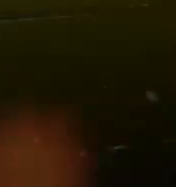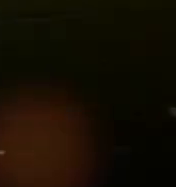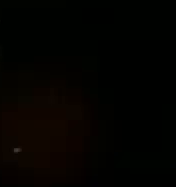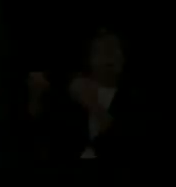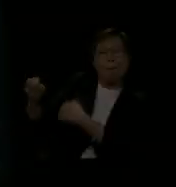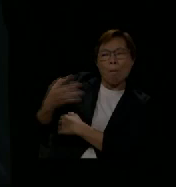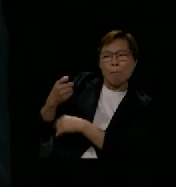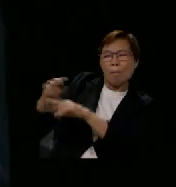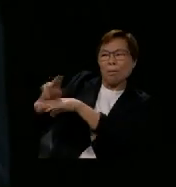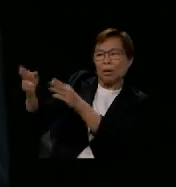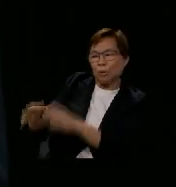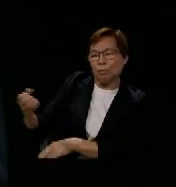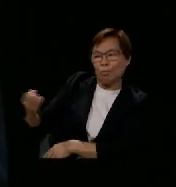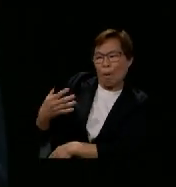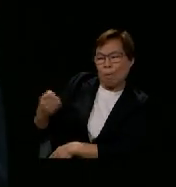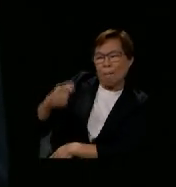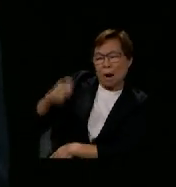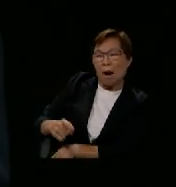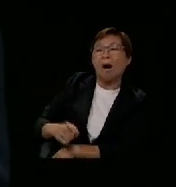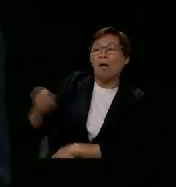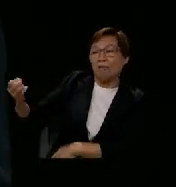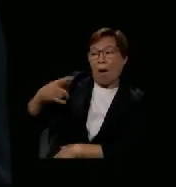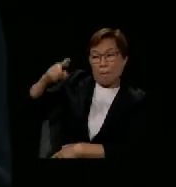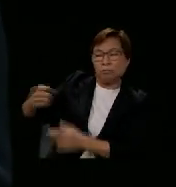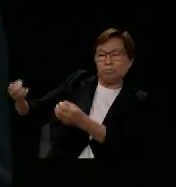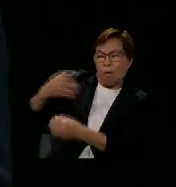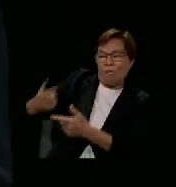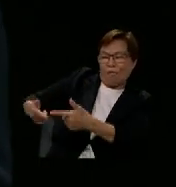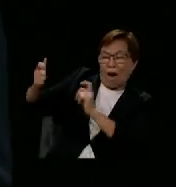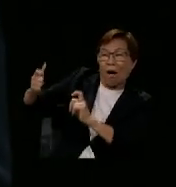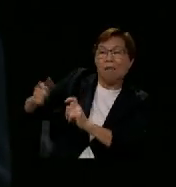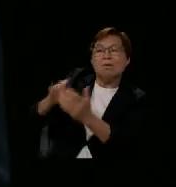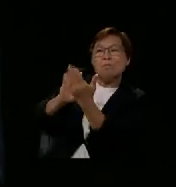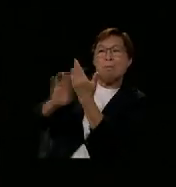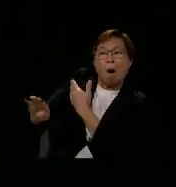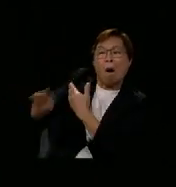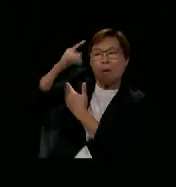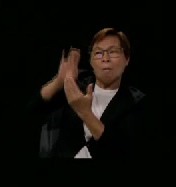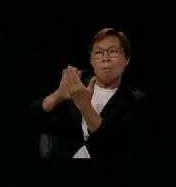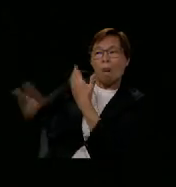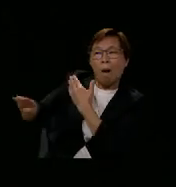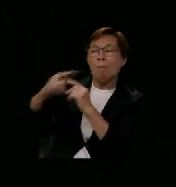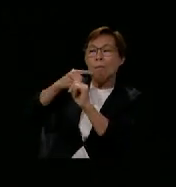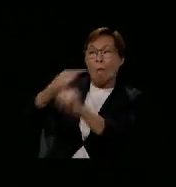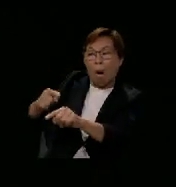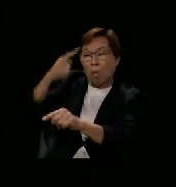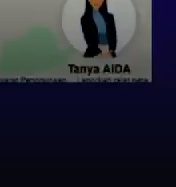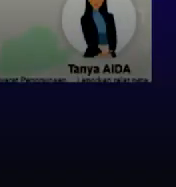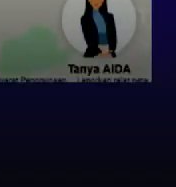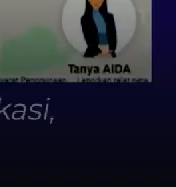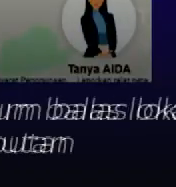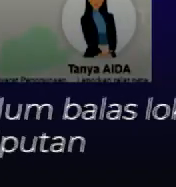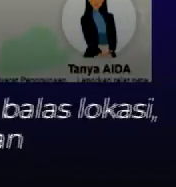daripada pengguna. Dan feedback itu mesti datang dengan cepat supaya tindak balas untuk melakukan upgrading juga